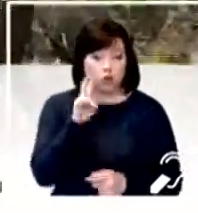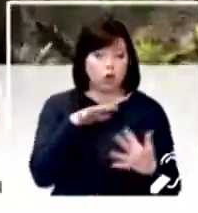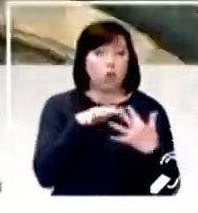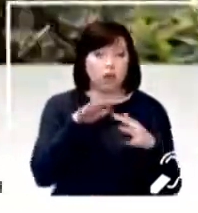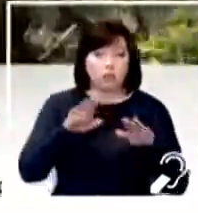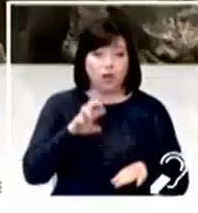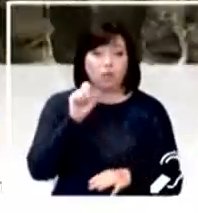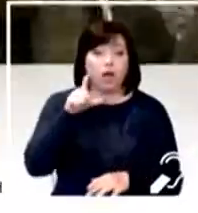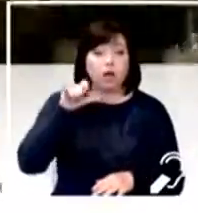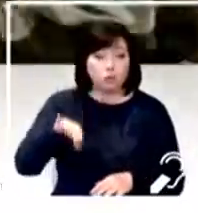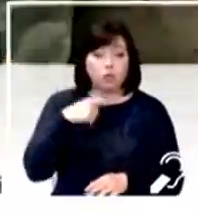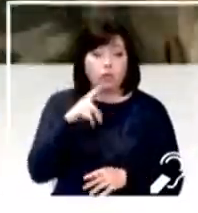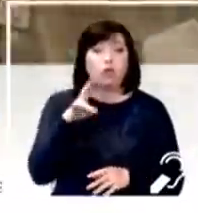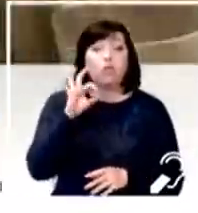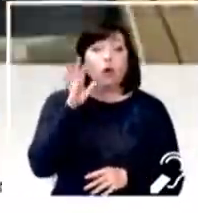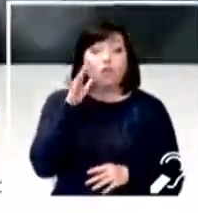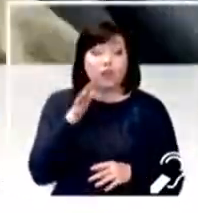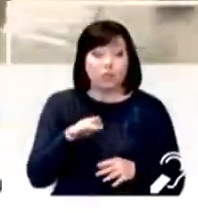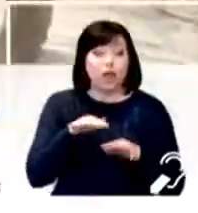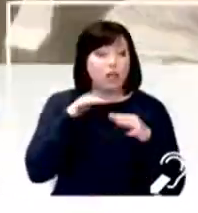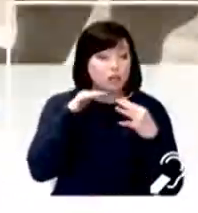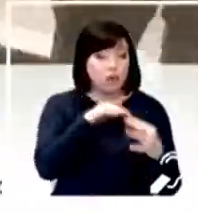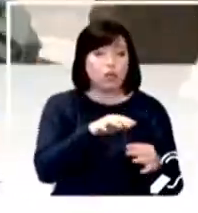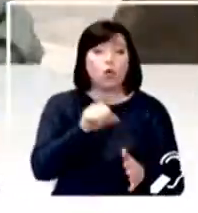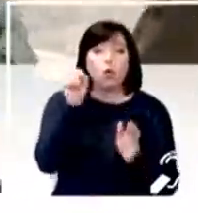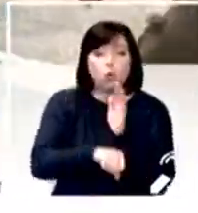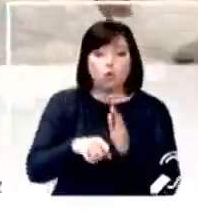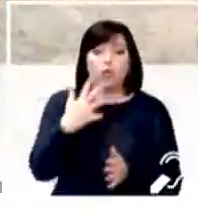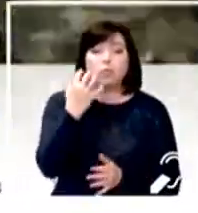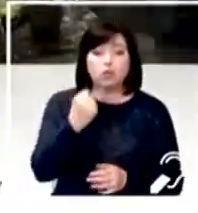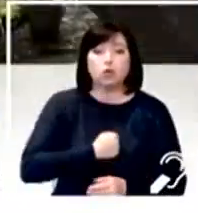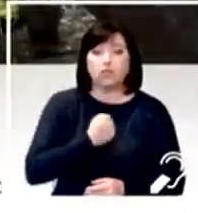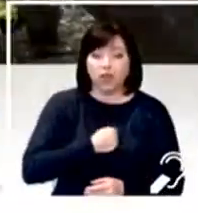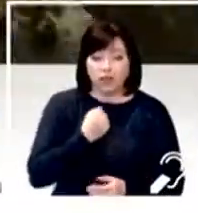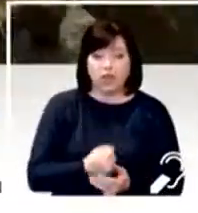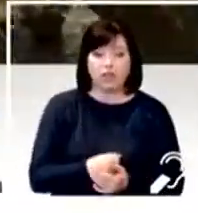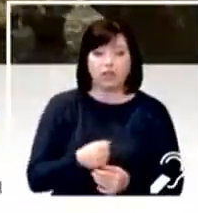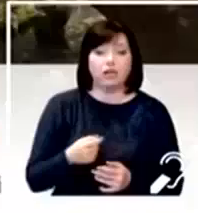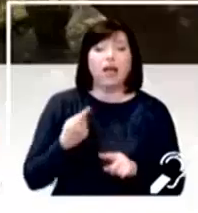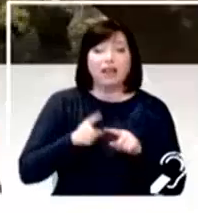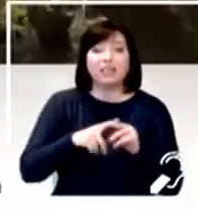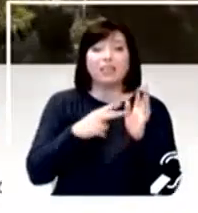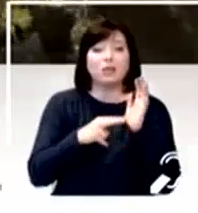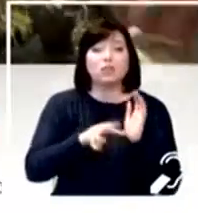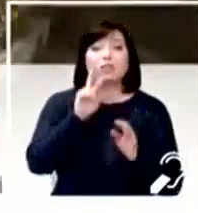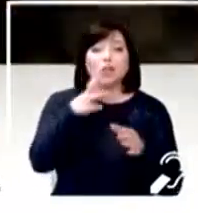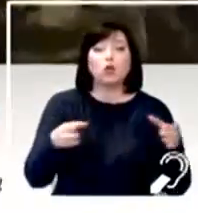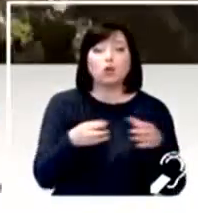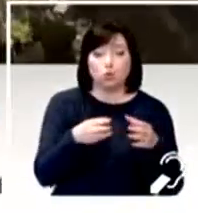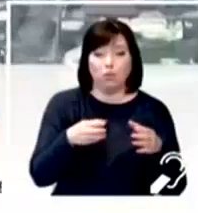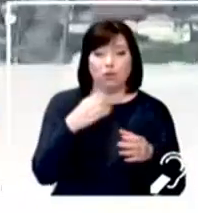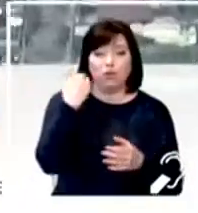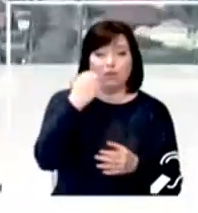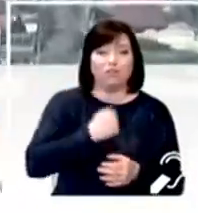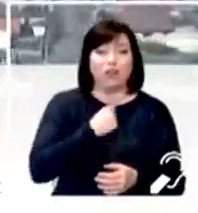zona Bahmutului susțin că în timpul proaspătei ofensive au ucis în jur de 500 de militari ruși ai celei de-a 72 brigăzi de puști motorizate a